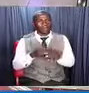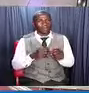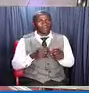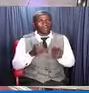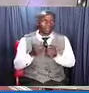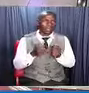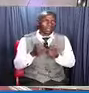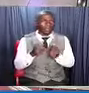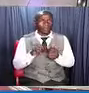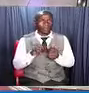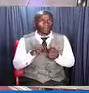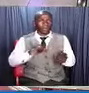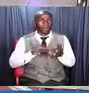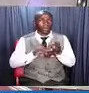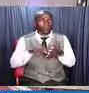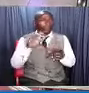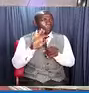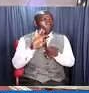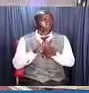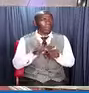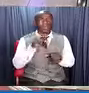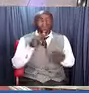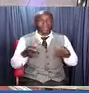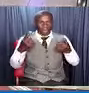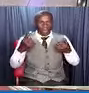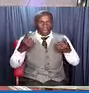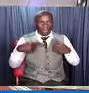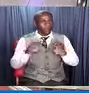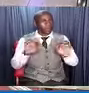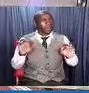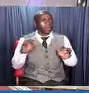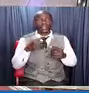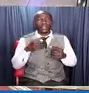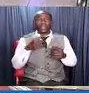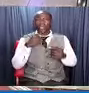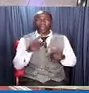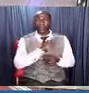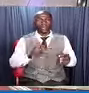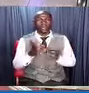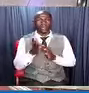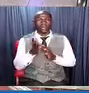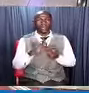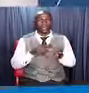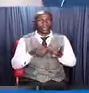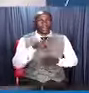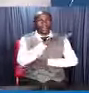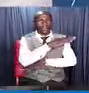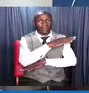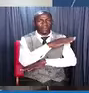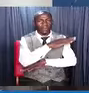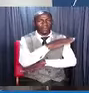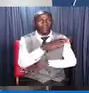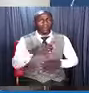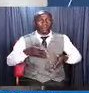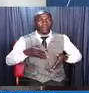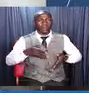you fight with your wife. Ndio una haja nyingi haziji. That's why so many needs don't come. Mwambie Bwana Yesu mchana wa leo. Tell the Lord Jesus this afternoon. Kweli